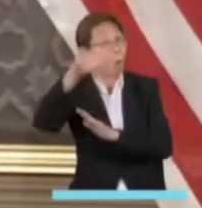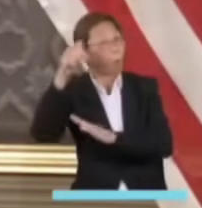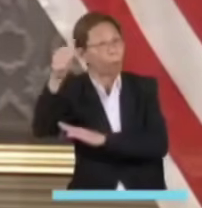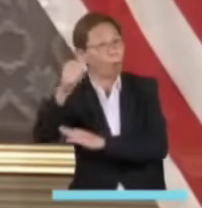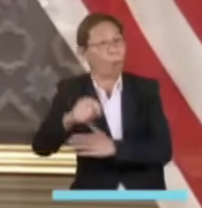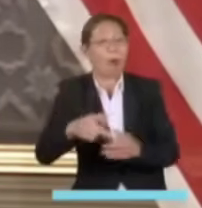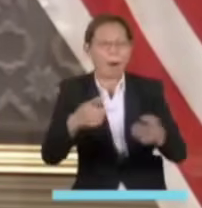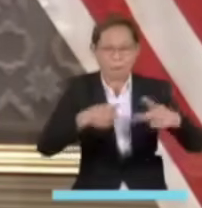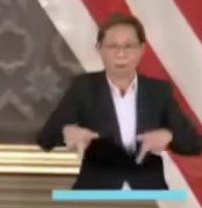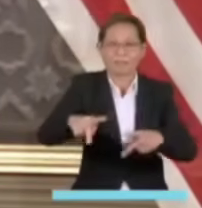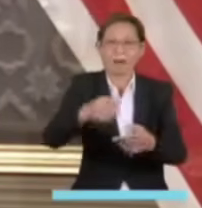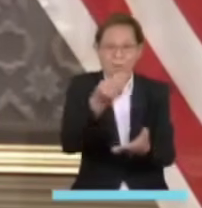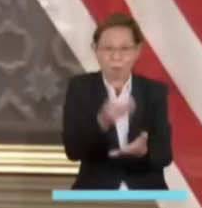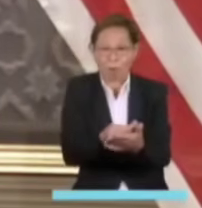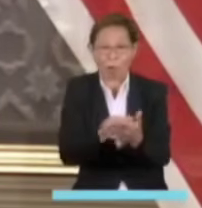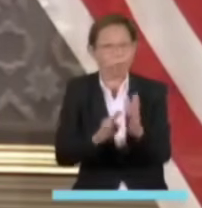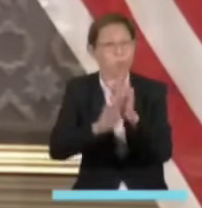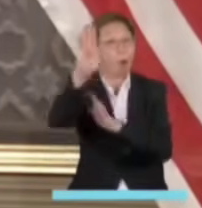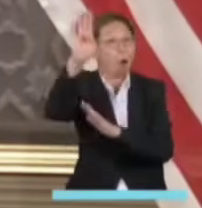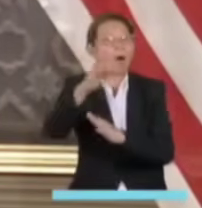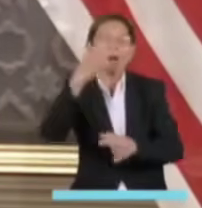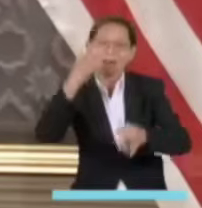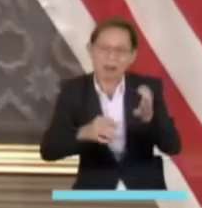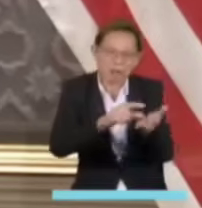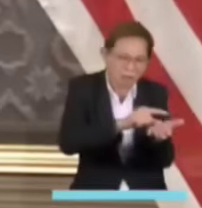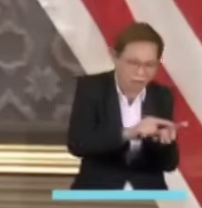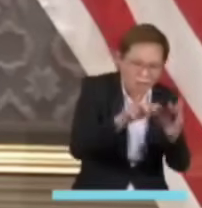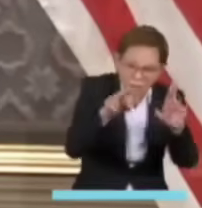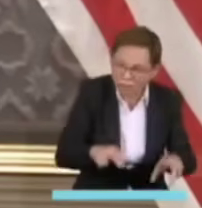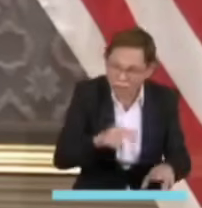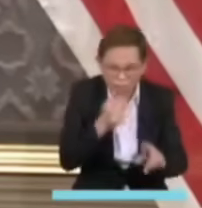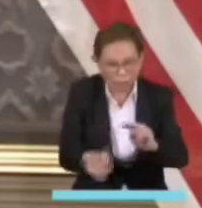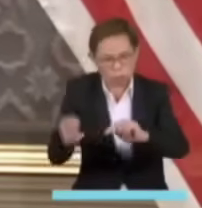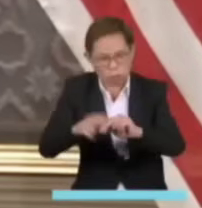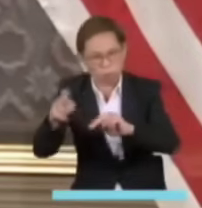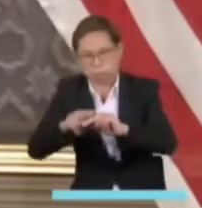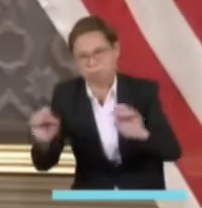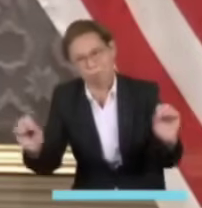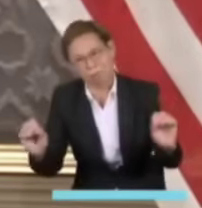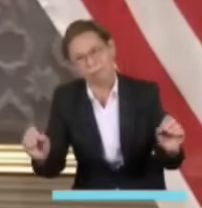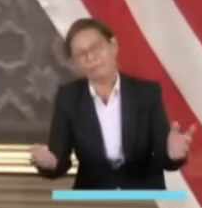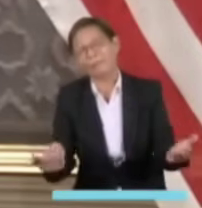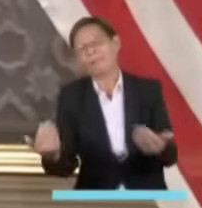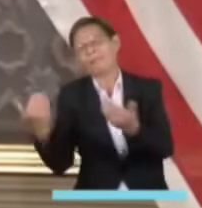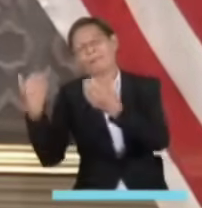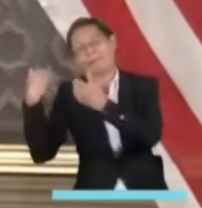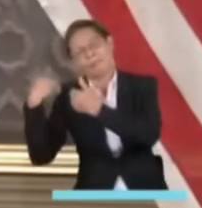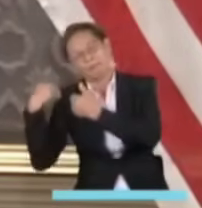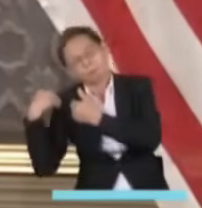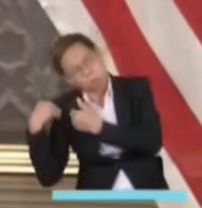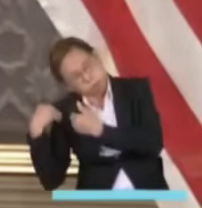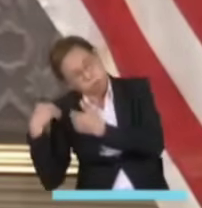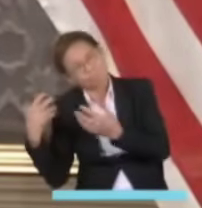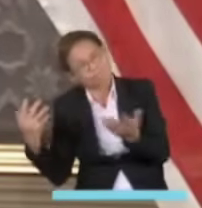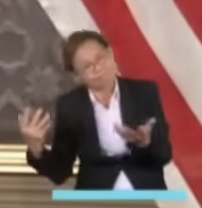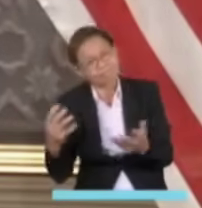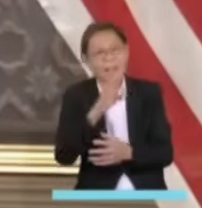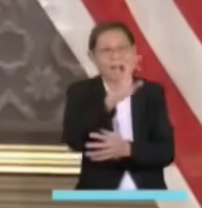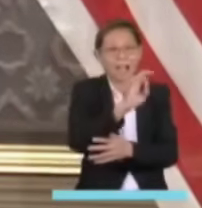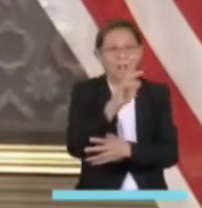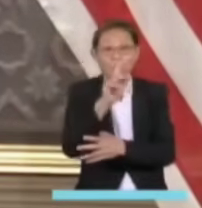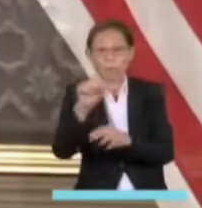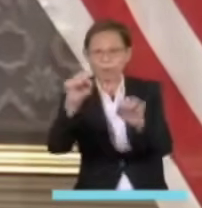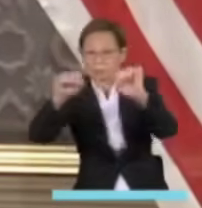pasaran modal yang melonjak. Tetapi kalau pendapatan rakyat tidak meningkat, itu akan membebankan. Maka